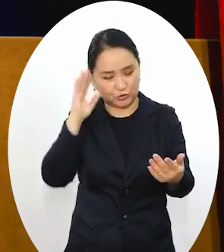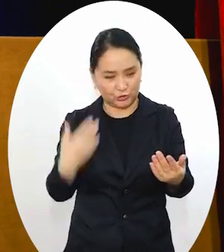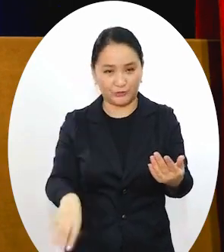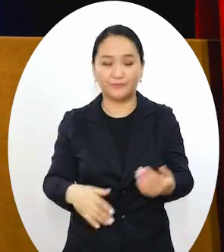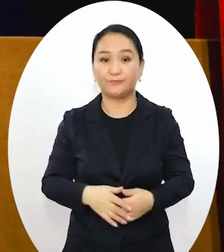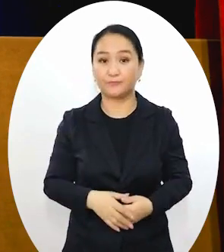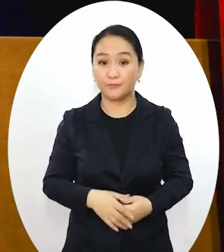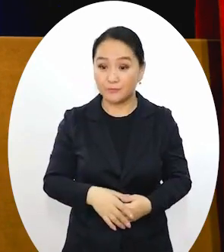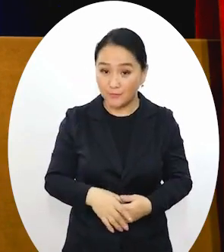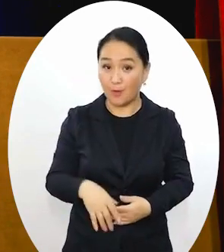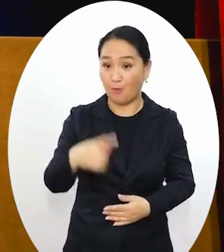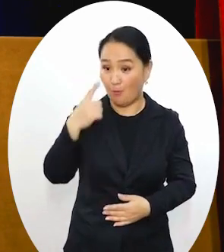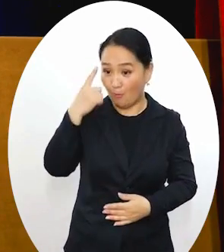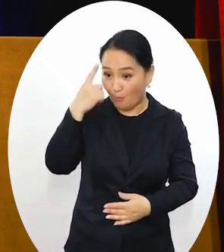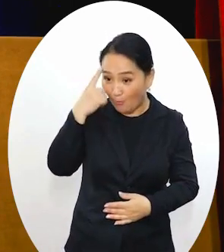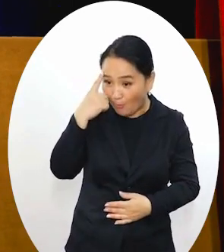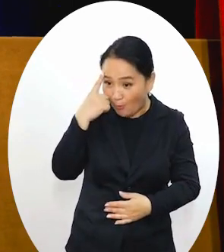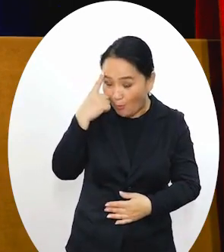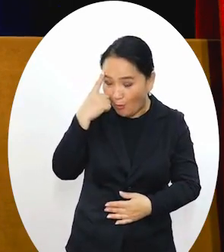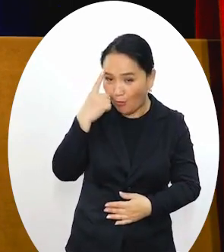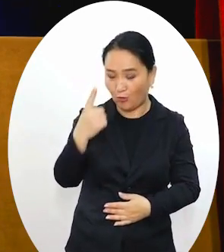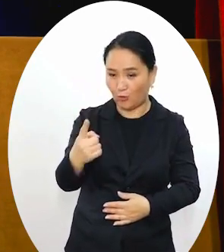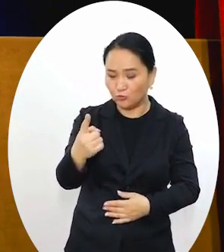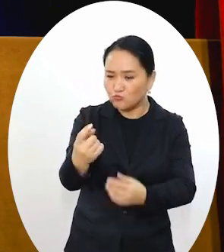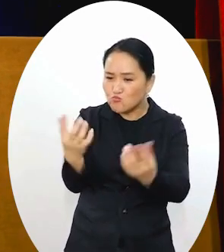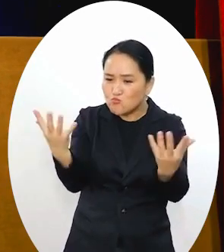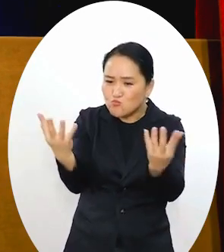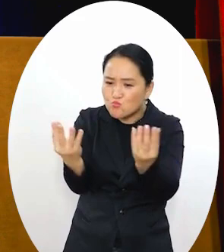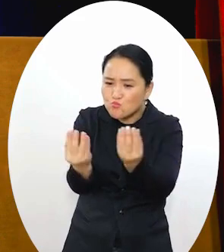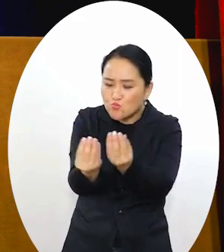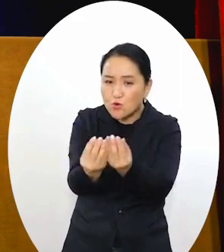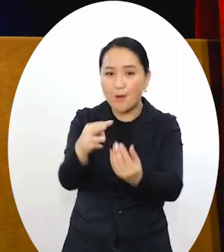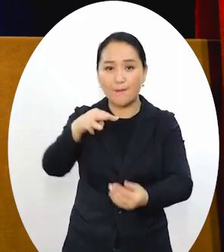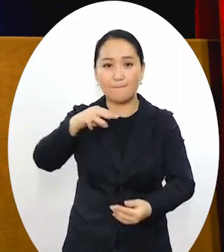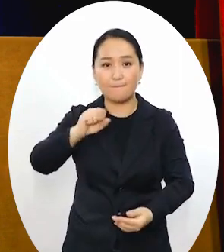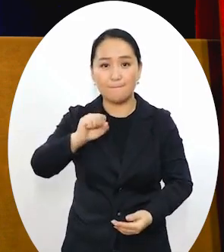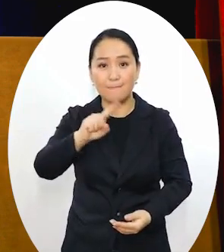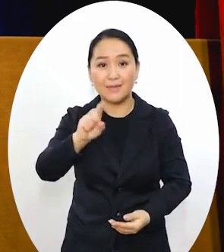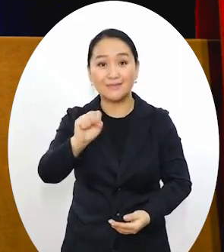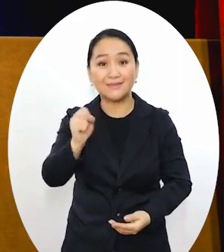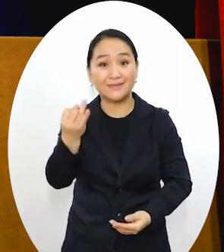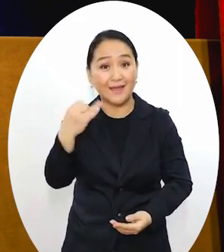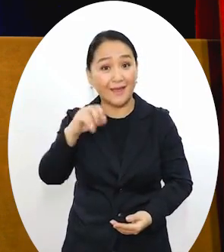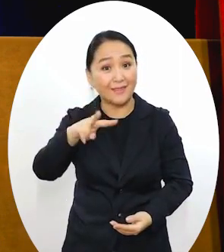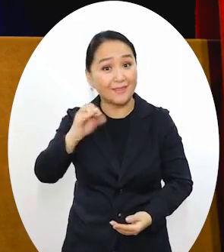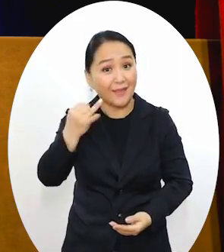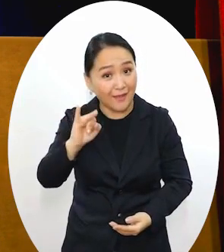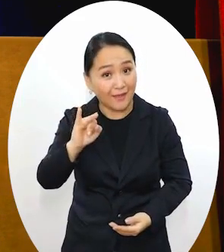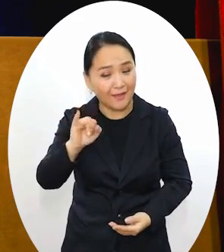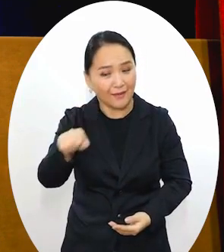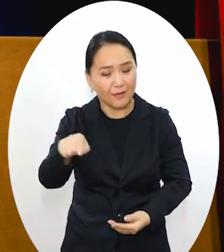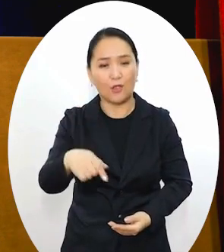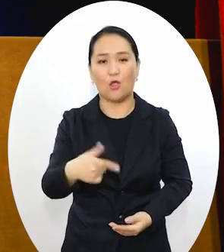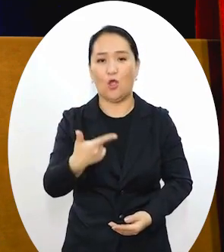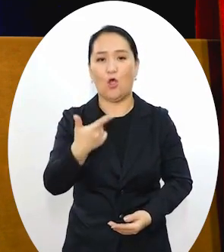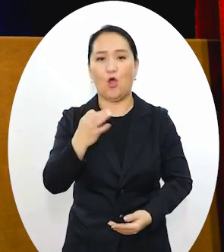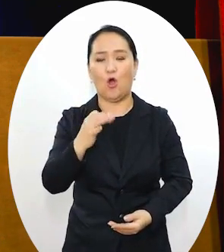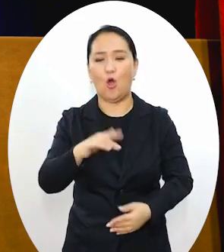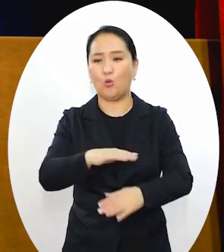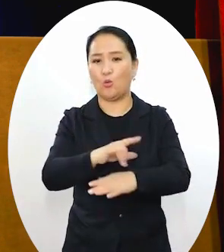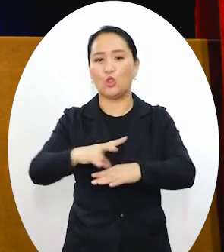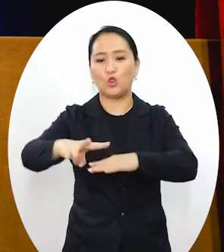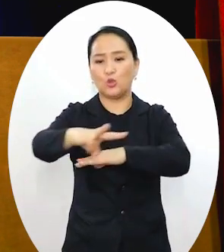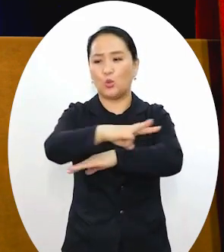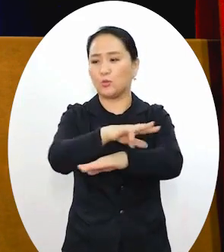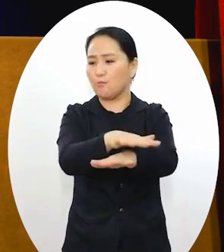нэрээ зөвхөн Монголд маш цөөхөн байдаг мазала шивдэ. Говь нутаг маань өргөн